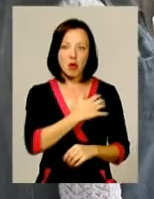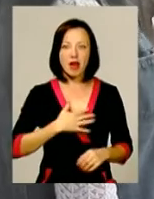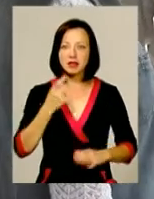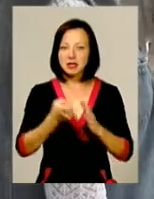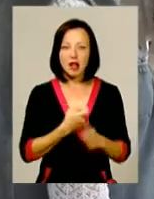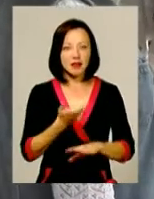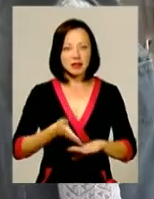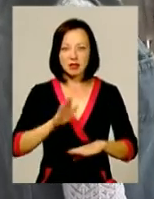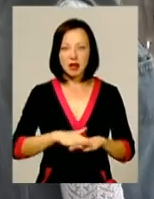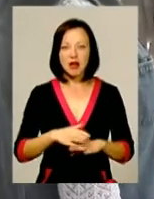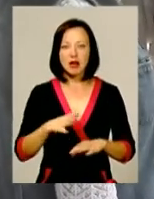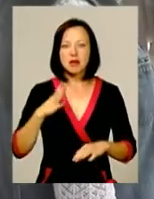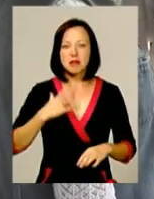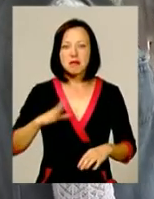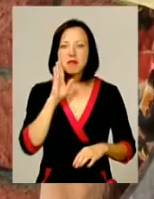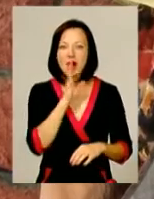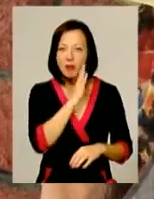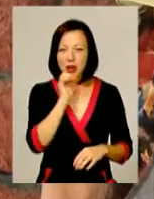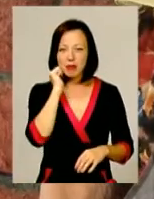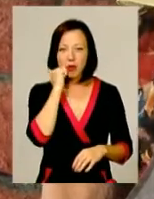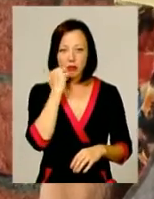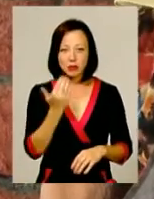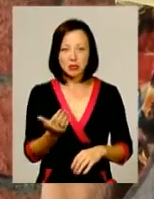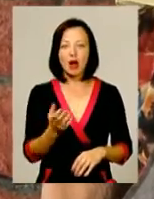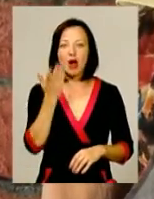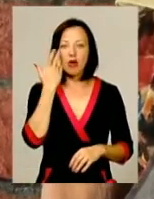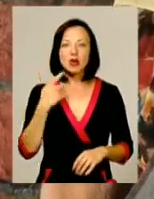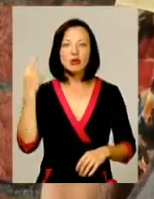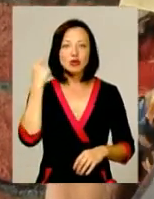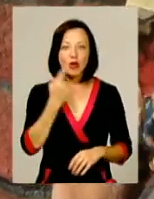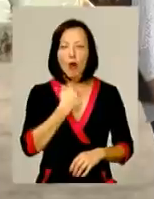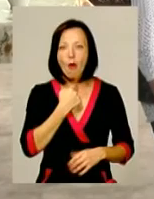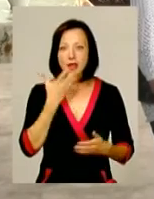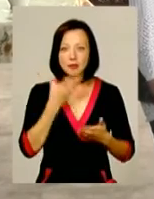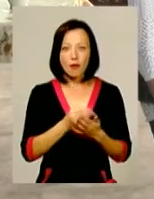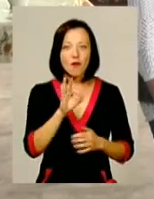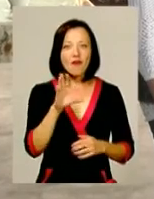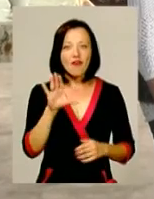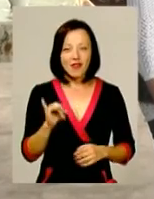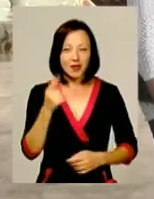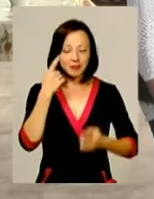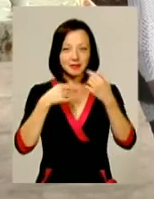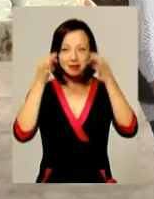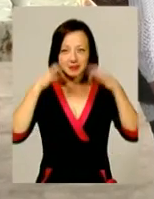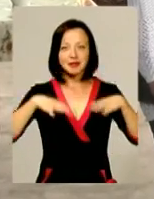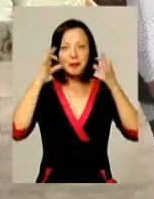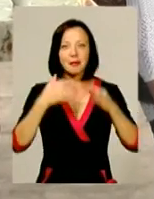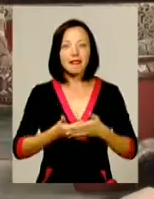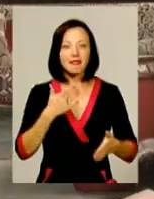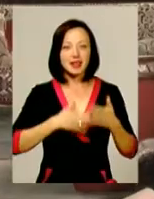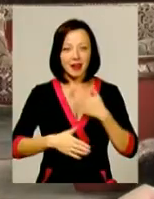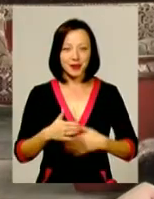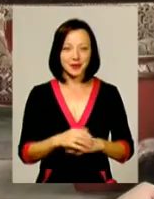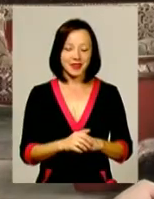одразу. Найважче таку звістку пережила мама і бабуся героя. Однак, коли почули голос свого Володимира, сльози лилися уже від радості.